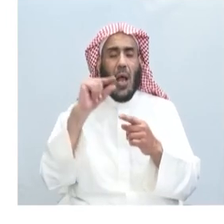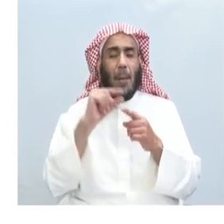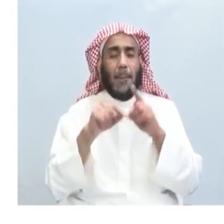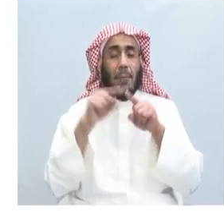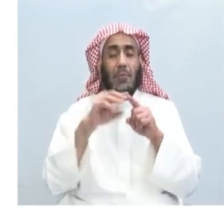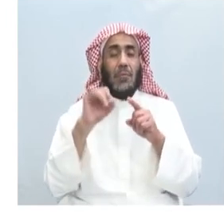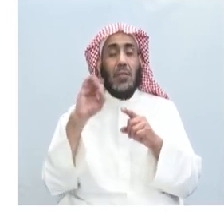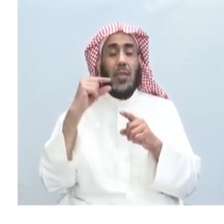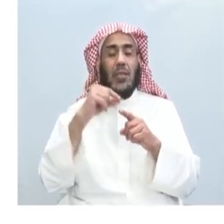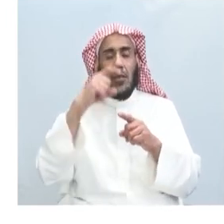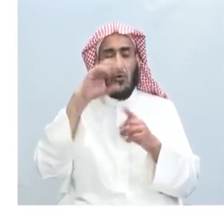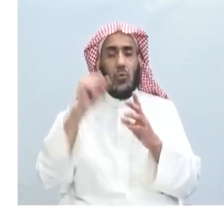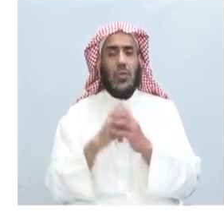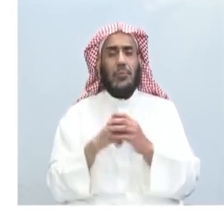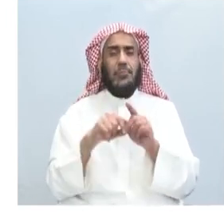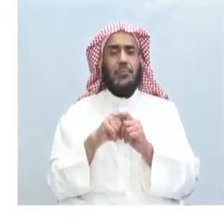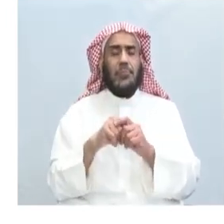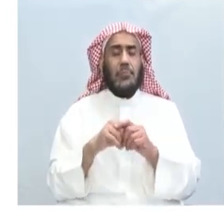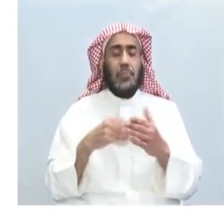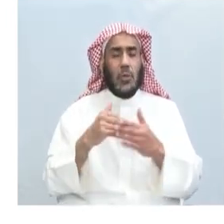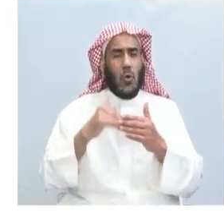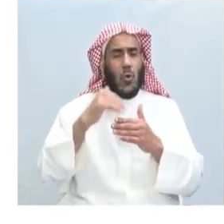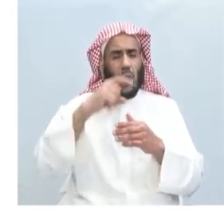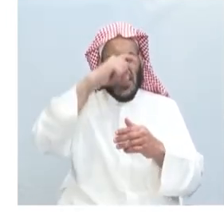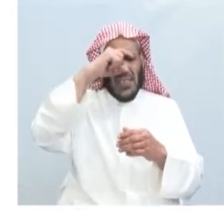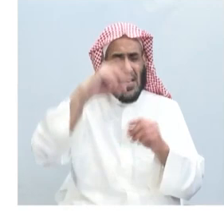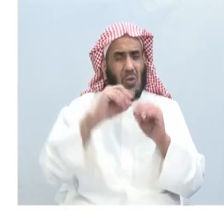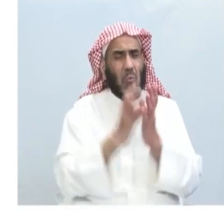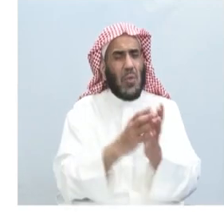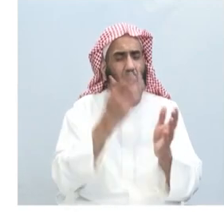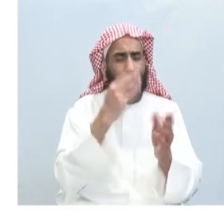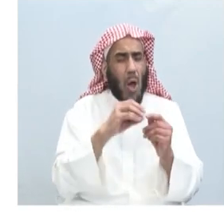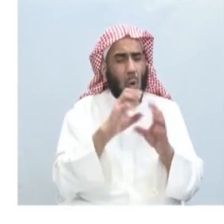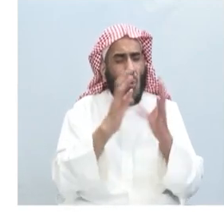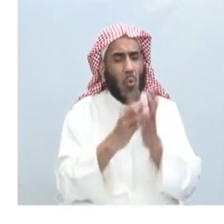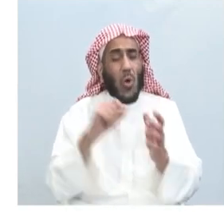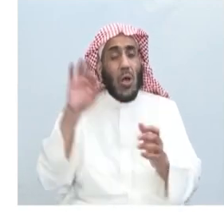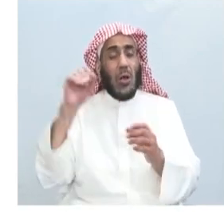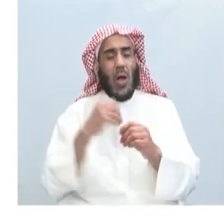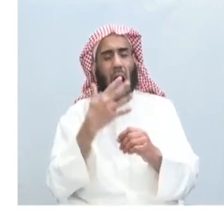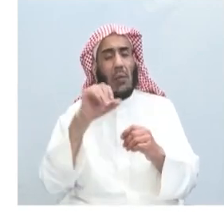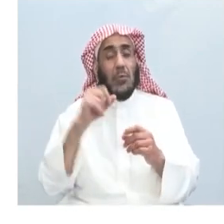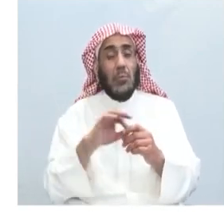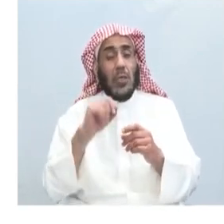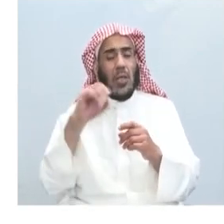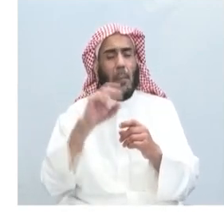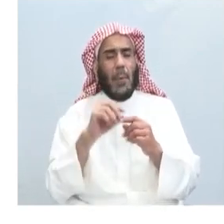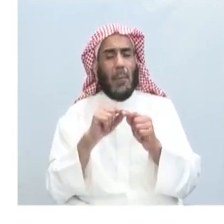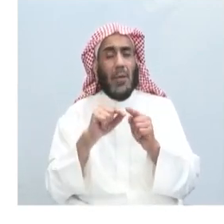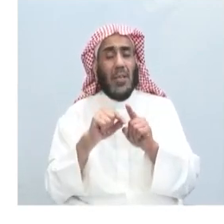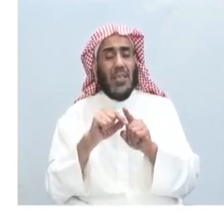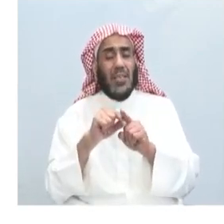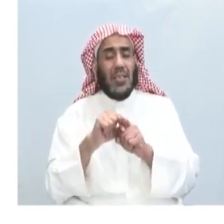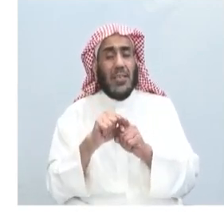درجه سلوز اذا ازدادت درجه حراره عينه من الماء كتلتها 500 غرام من بمقدار عفوا